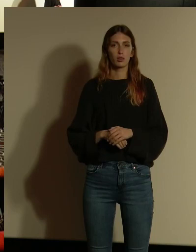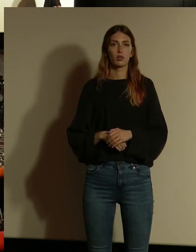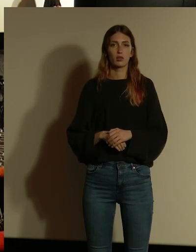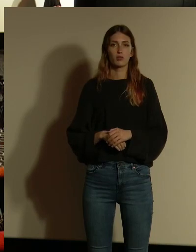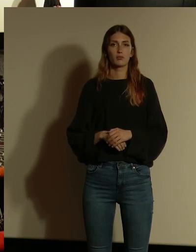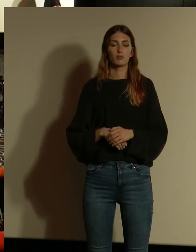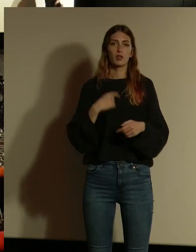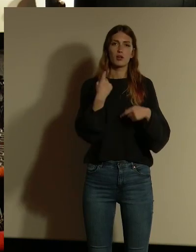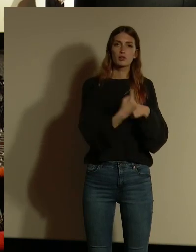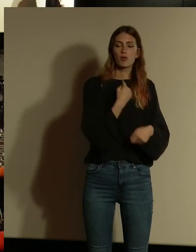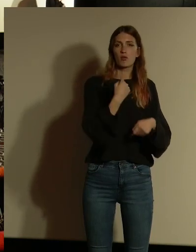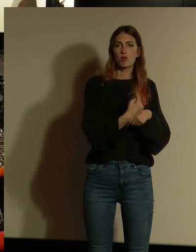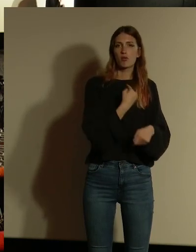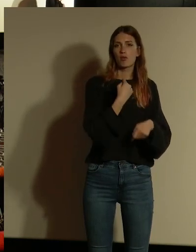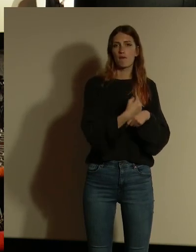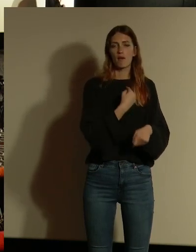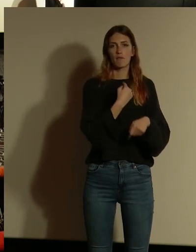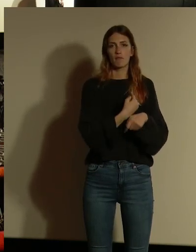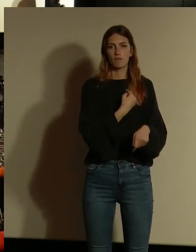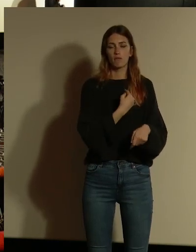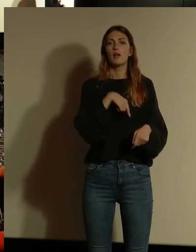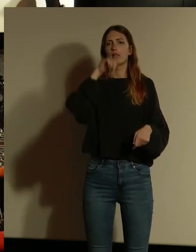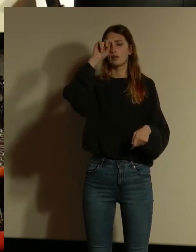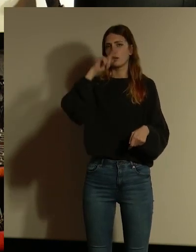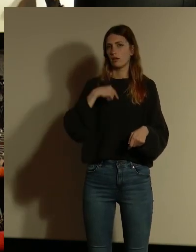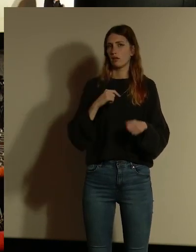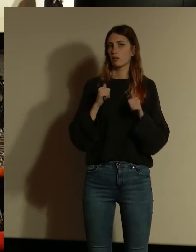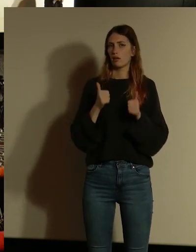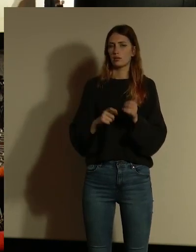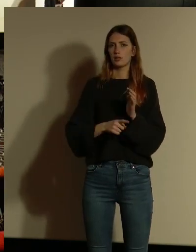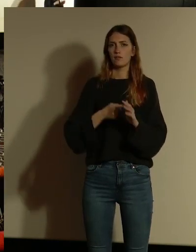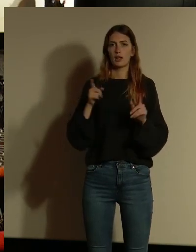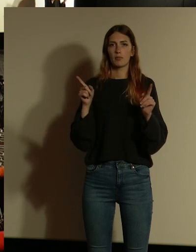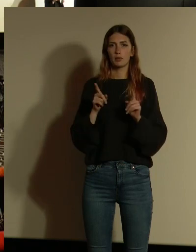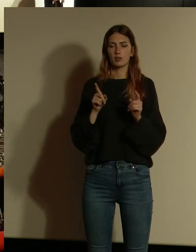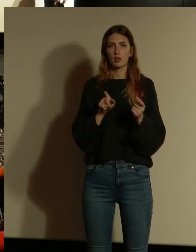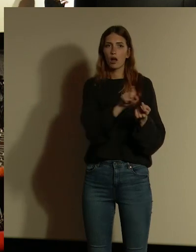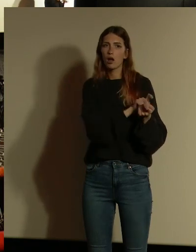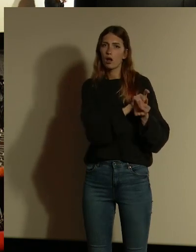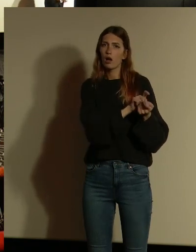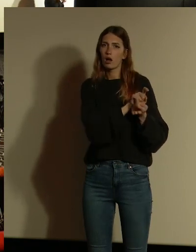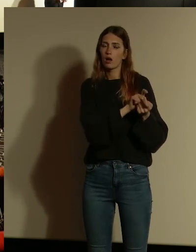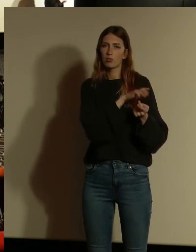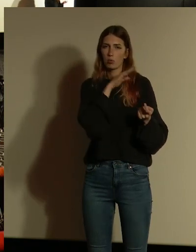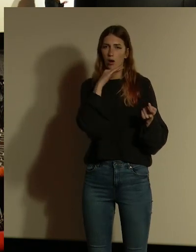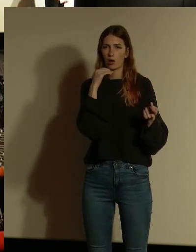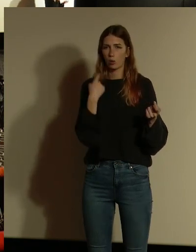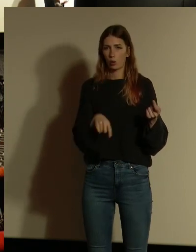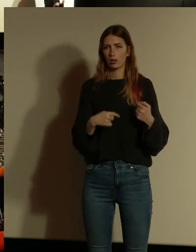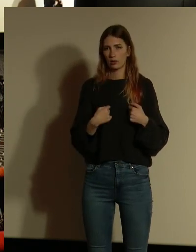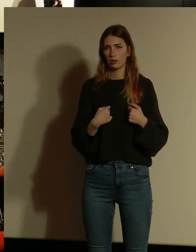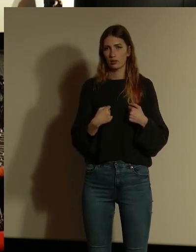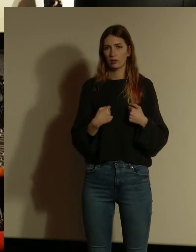Lisaks solvavate sõnadega kutsumisele tean väga hästi, et minust on taga räägitud. Minu